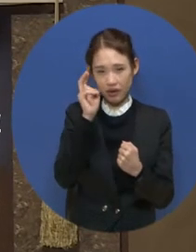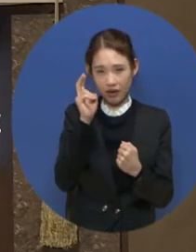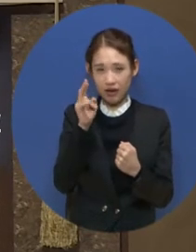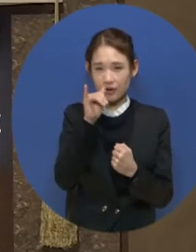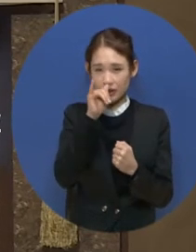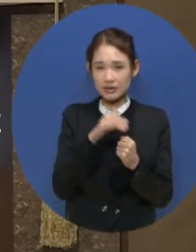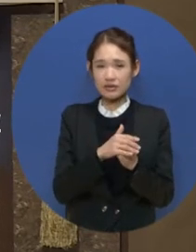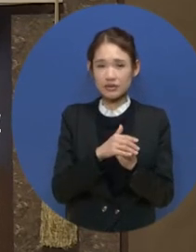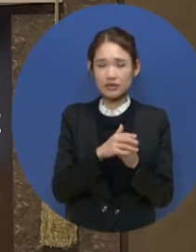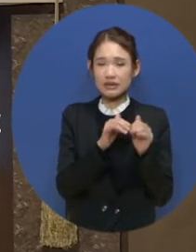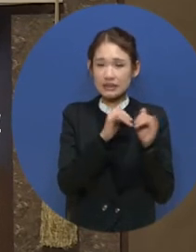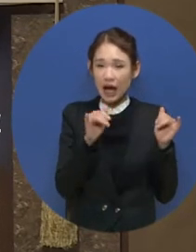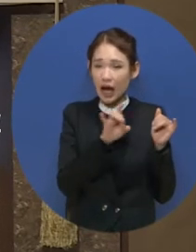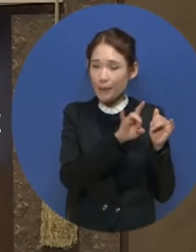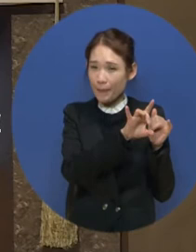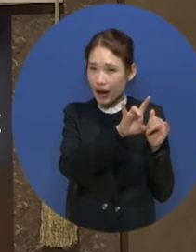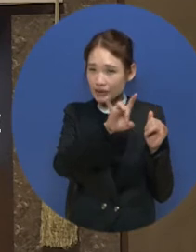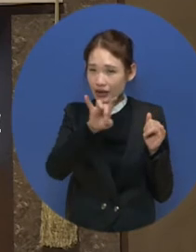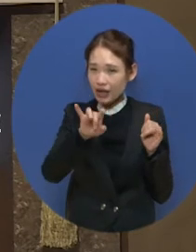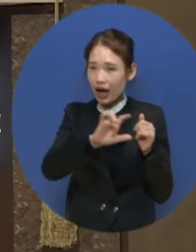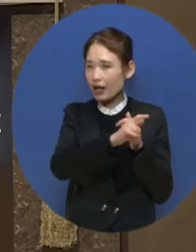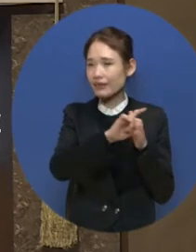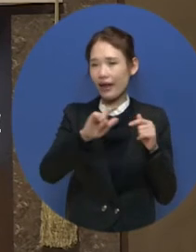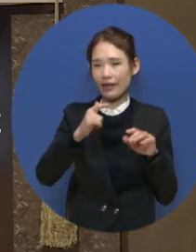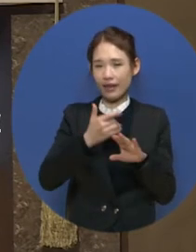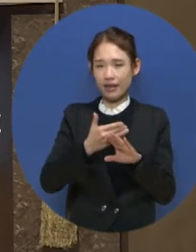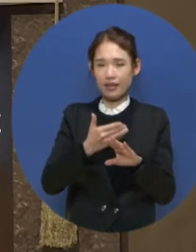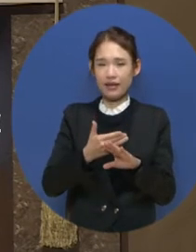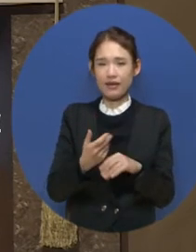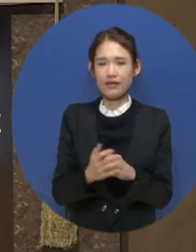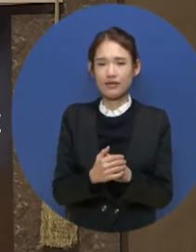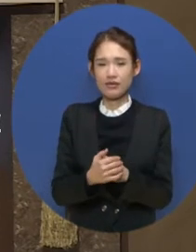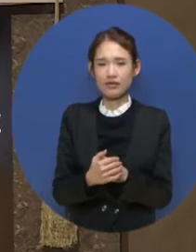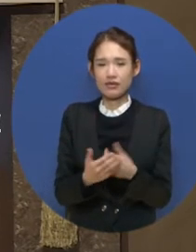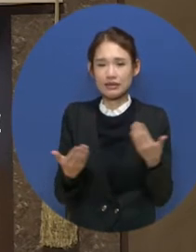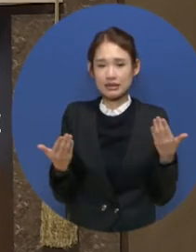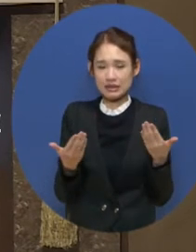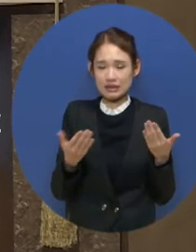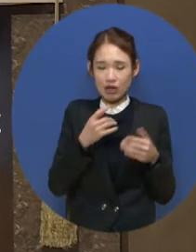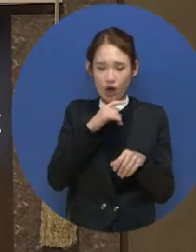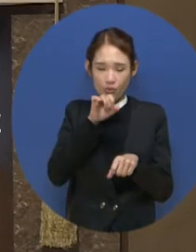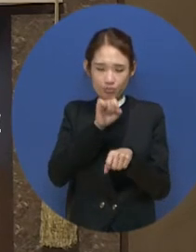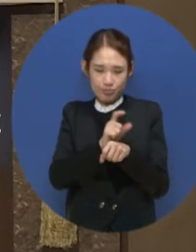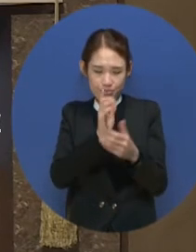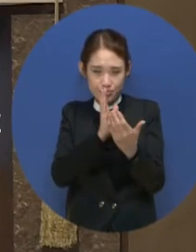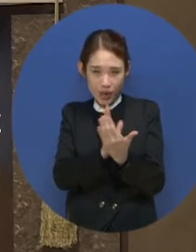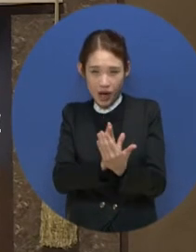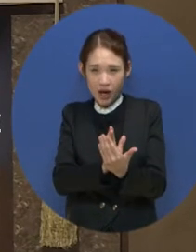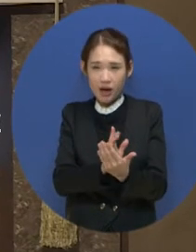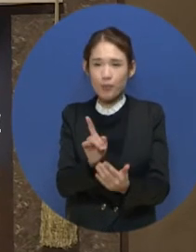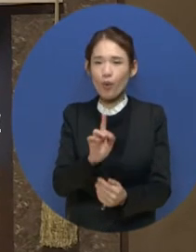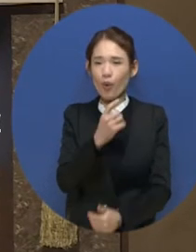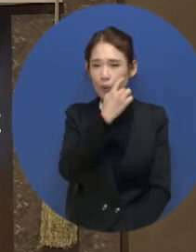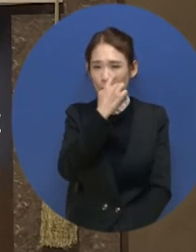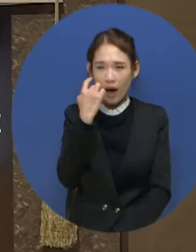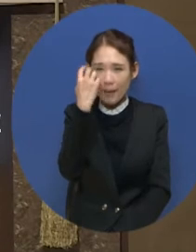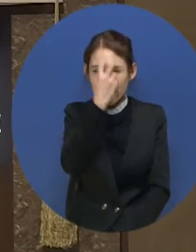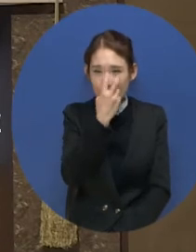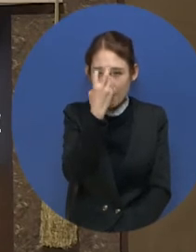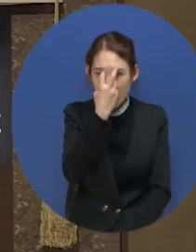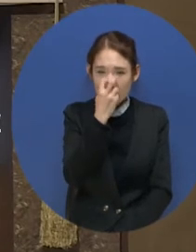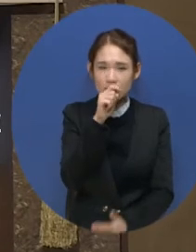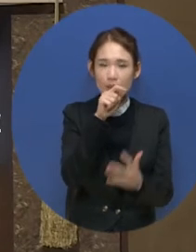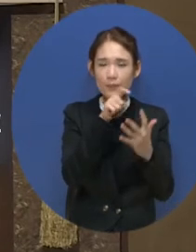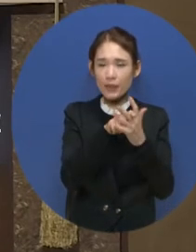사람마다 각자 그런 또 감점 이달 거든요 그래서 어떤 직업적 적성이 나타나는가를 체크를 해서 그쪽으로